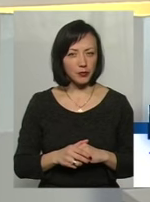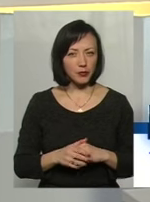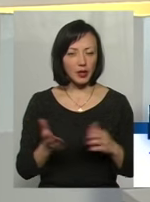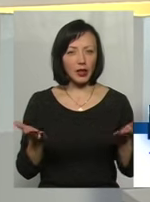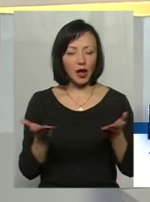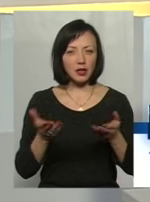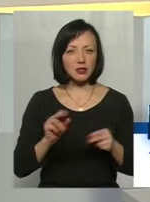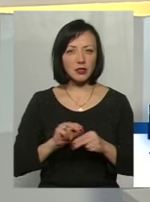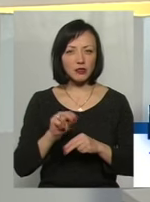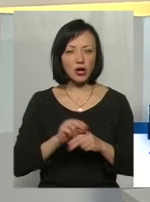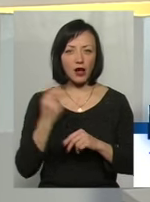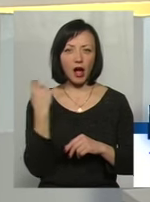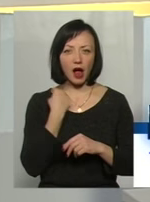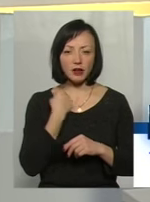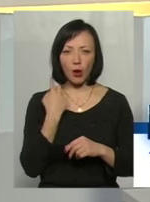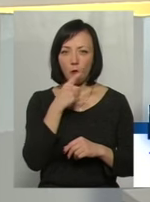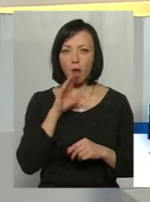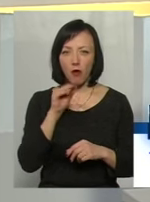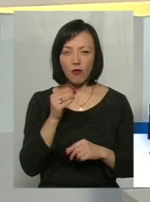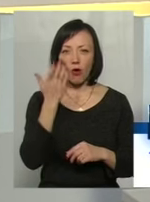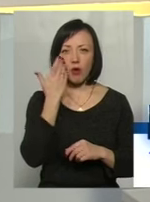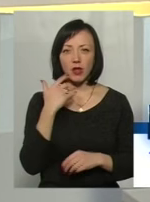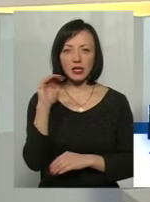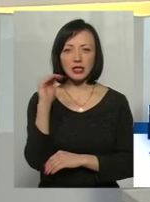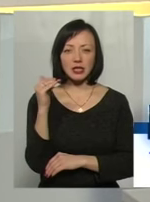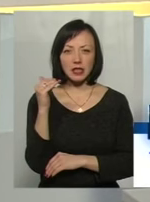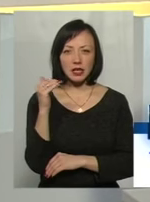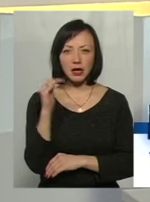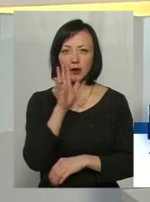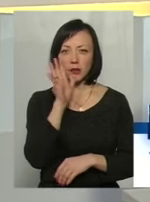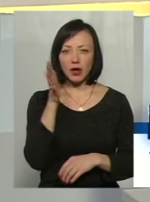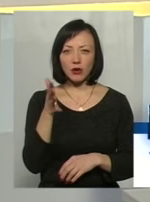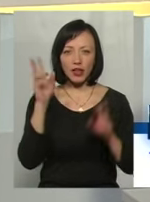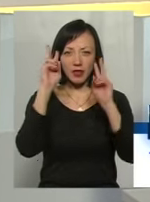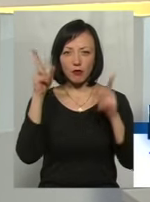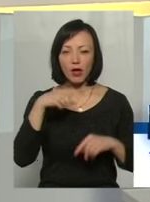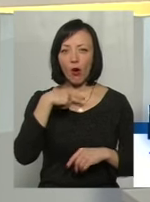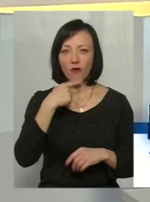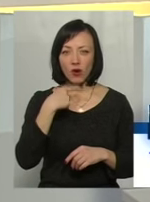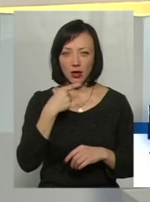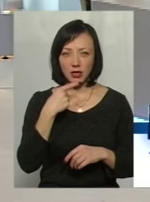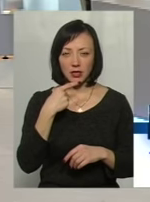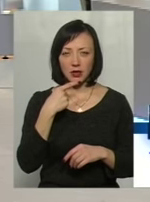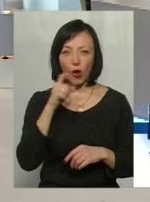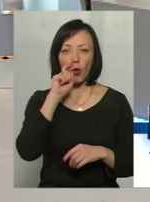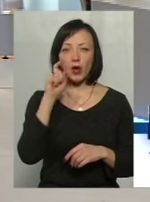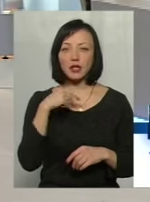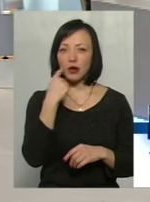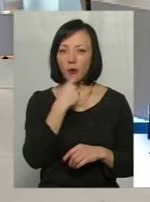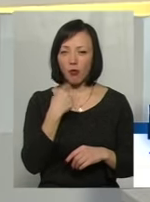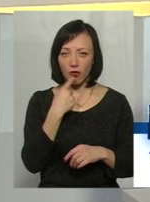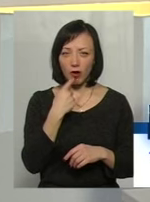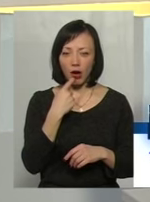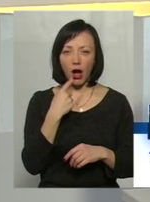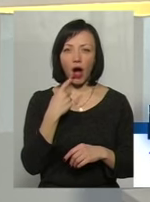якісь навчання англійською мовою, коли дитина це 5 років, не вміє говорити. Дякую вам велике. Ми зрозуміли